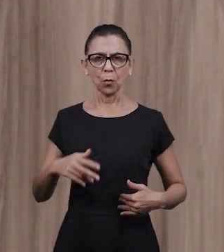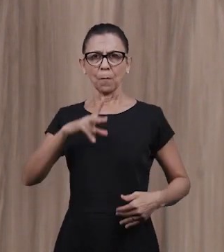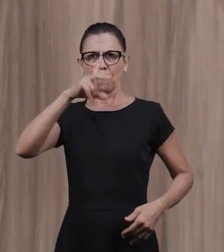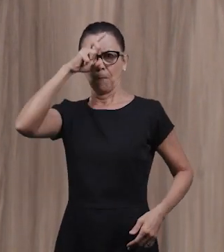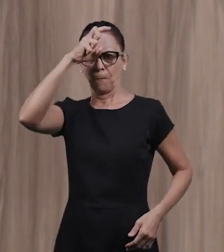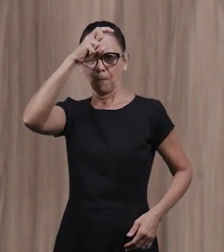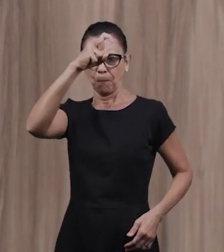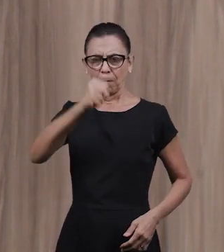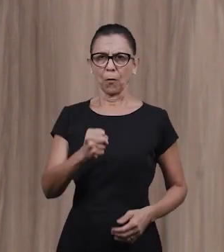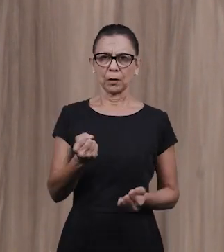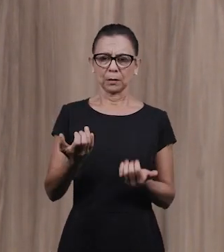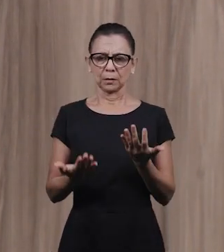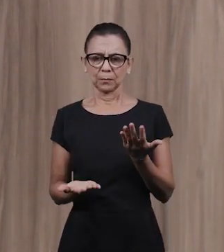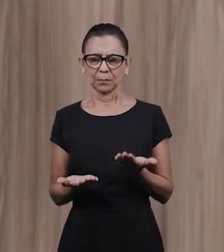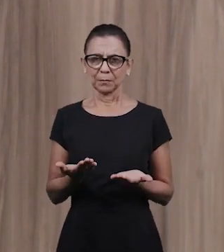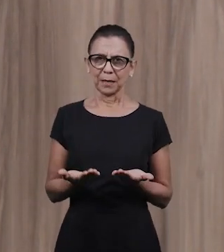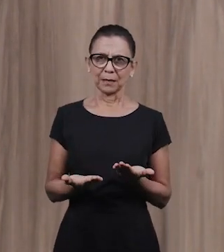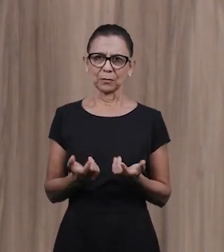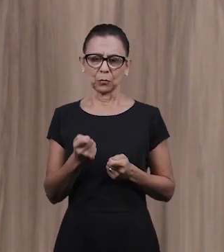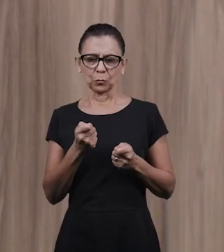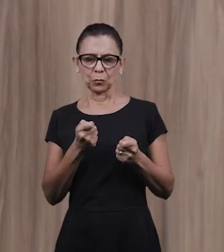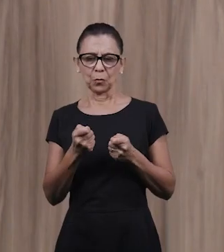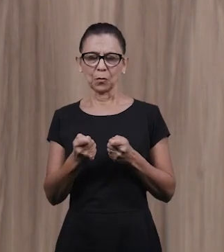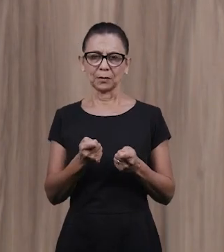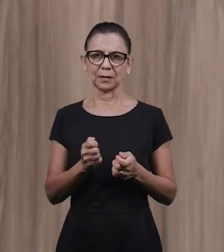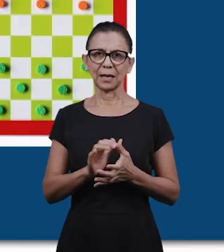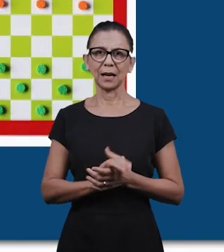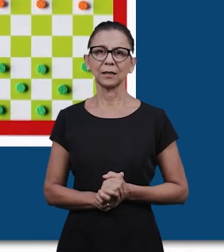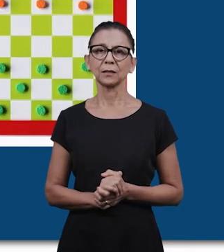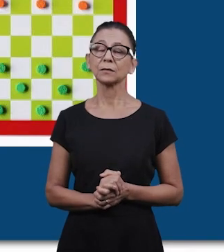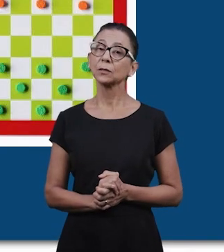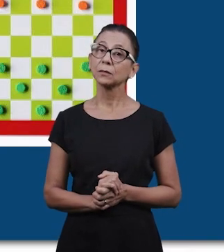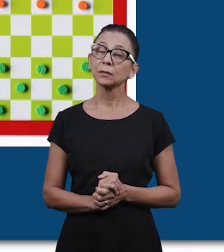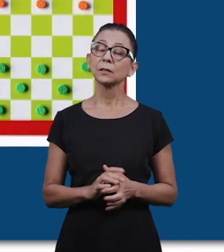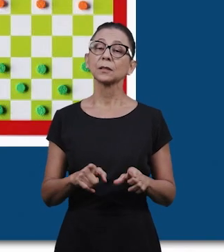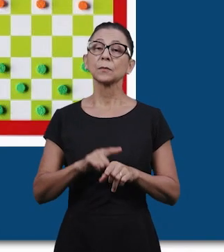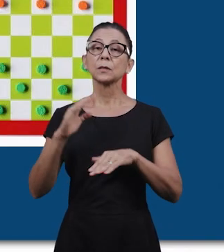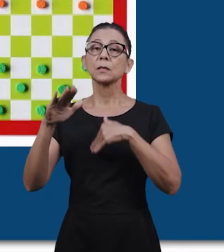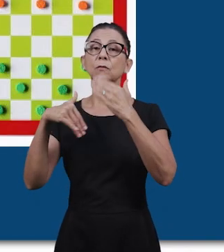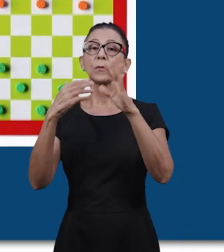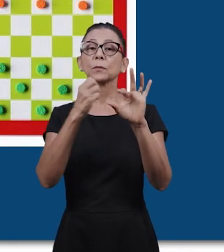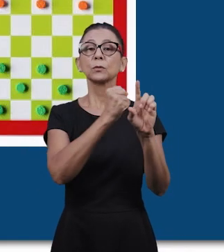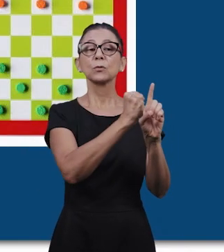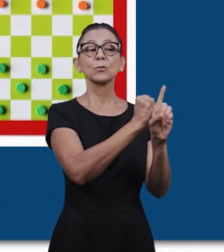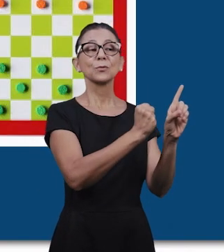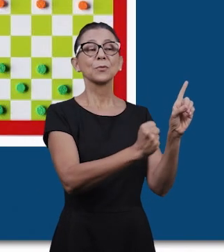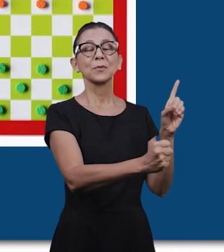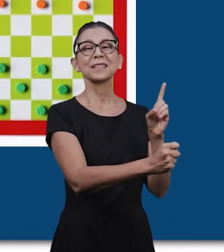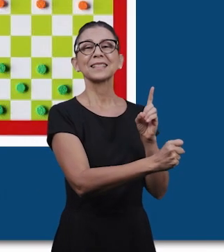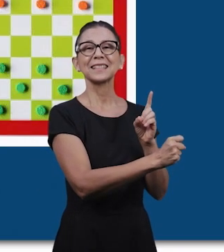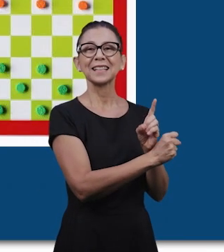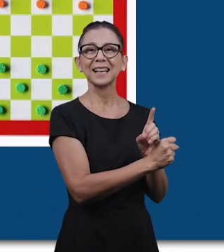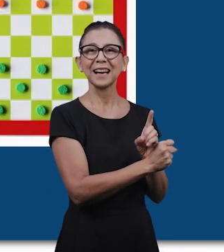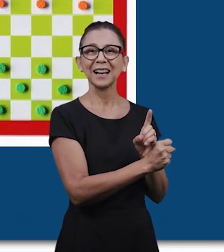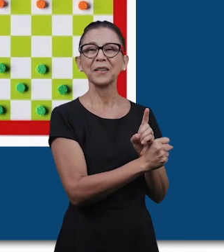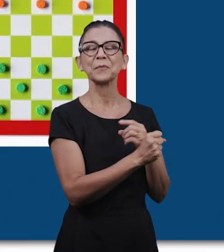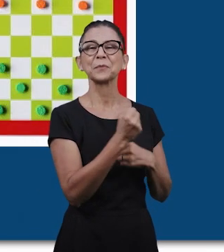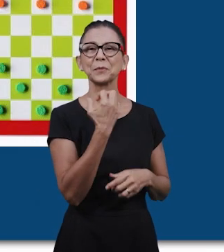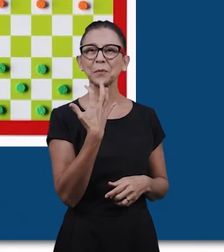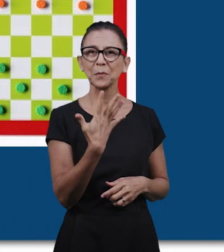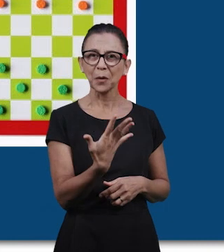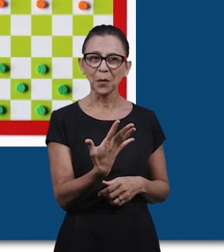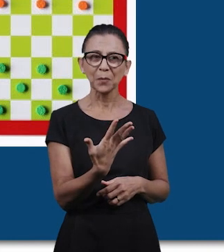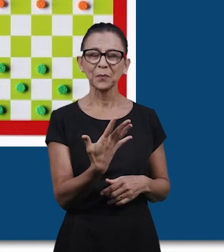force, la résistance et le contrôle de poids. Par rapport au développement social, le jeu